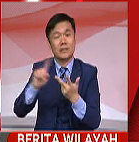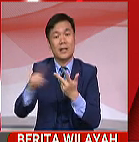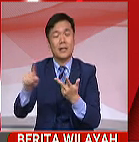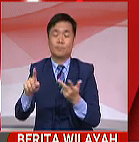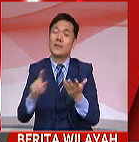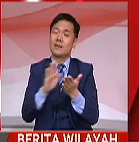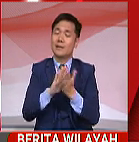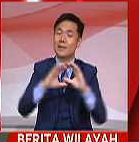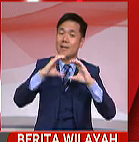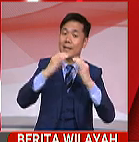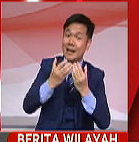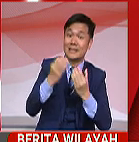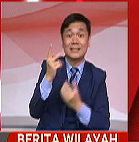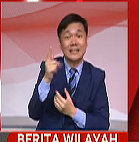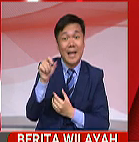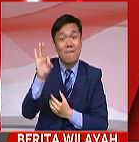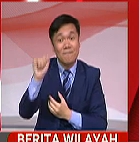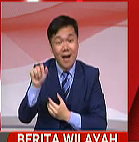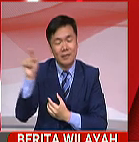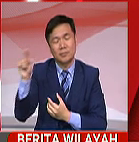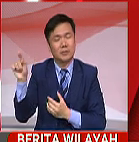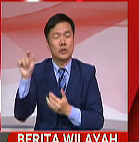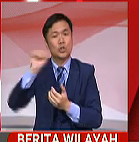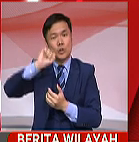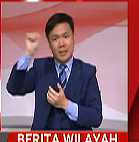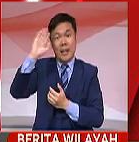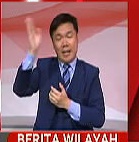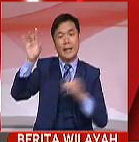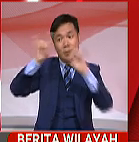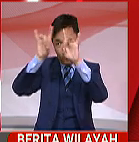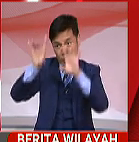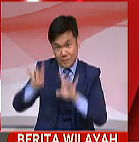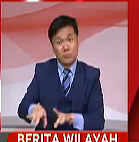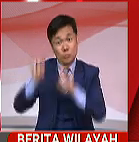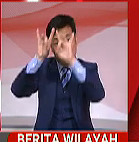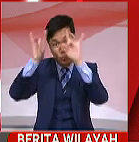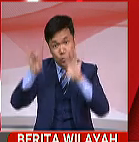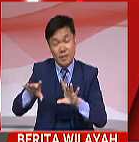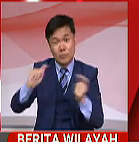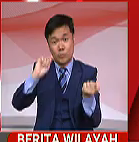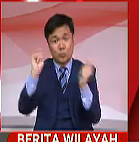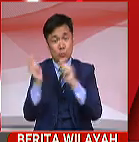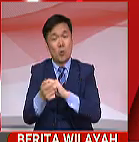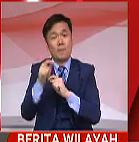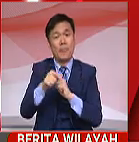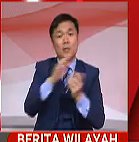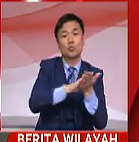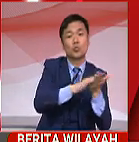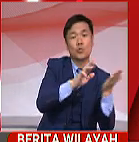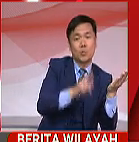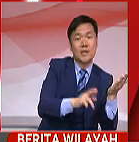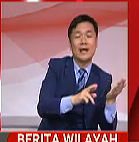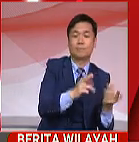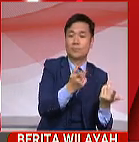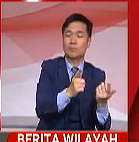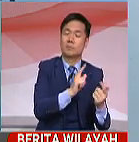dan Fardu Ain KAFA di Sabah akan menduduki ujian imtihan qabul bagi menggantikan peperiksaan sijil rendah agama sebelum